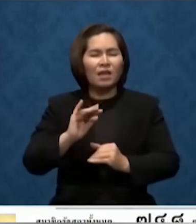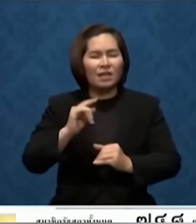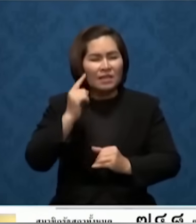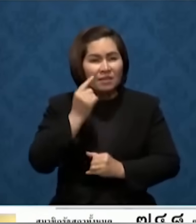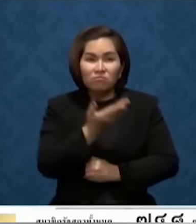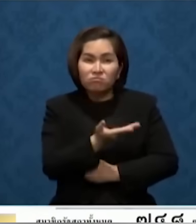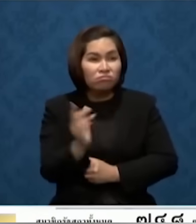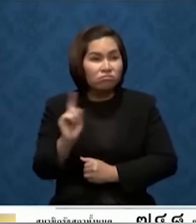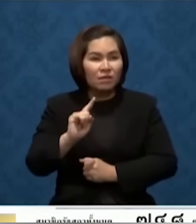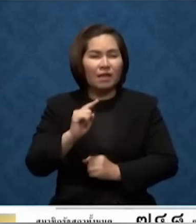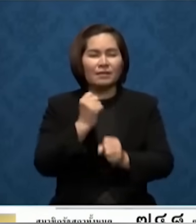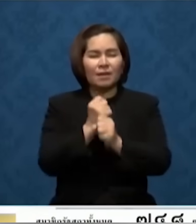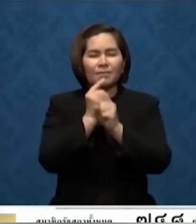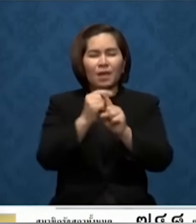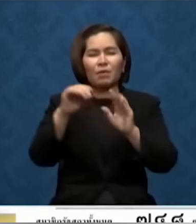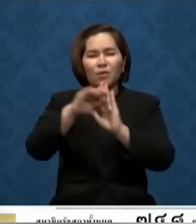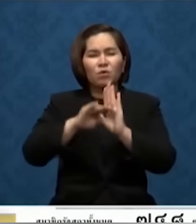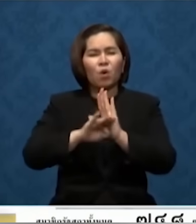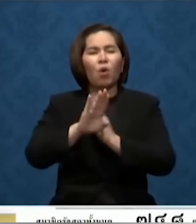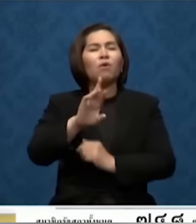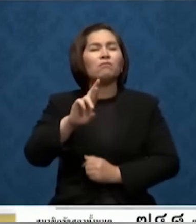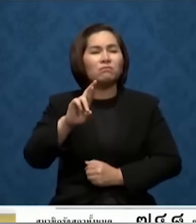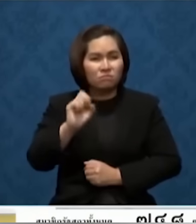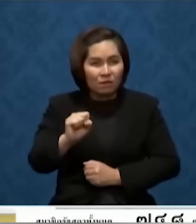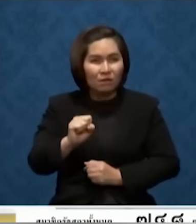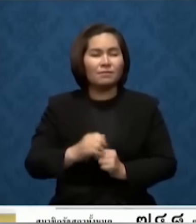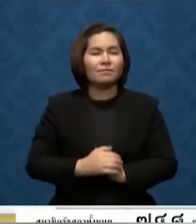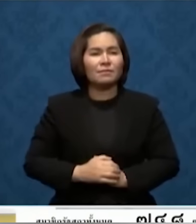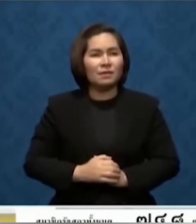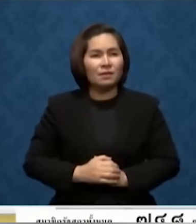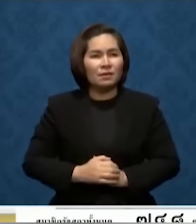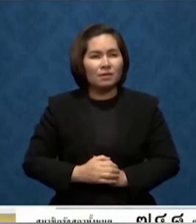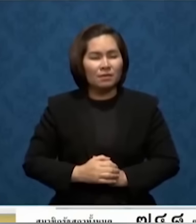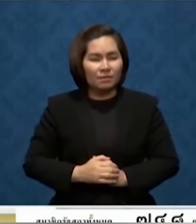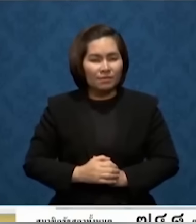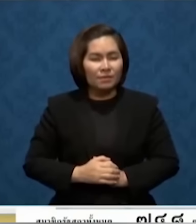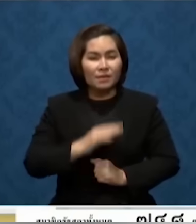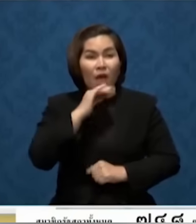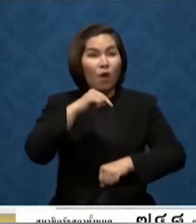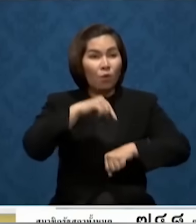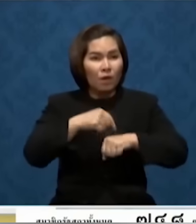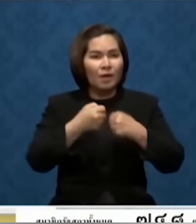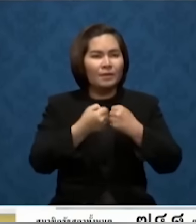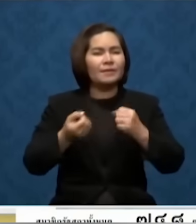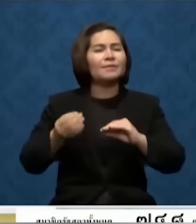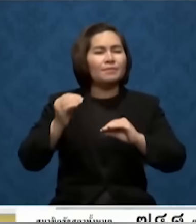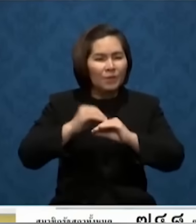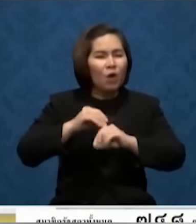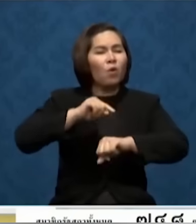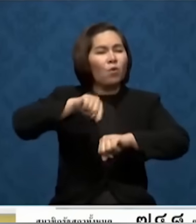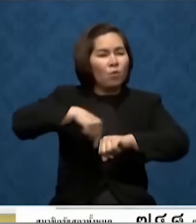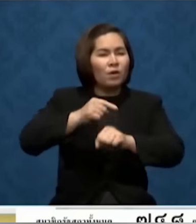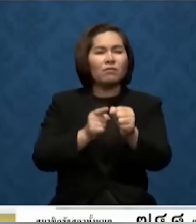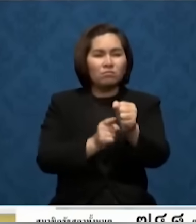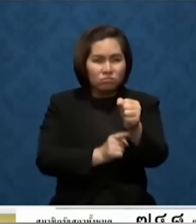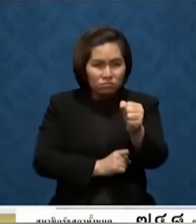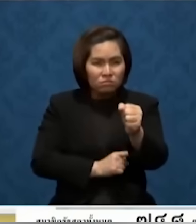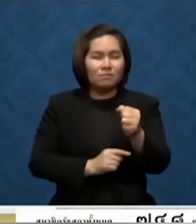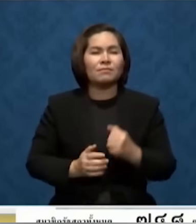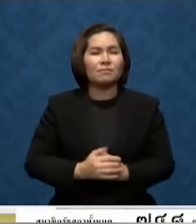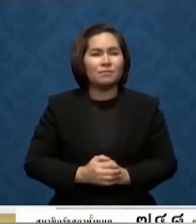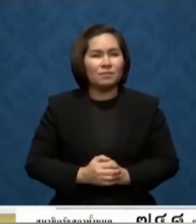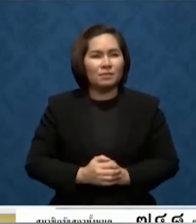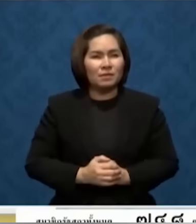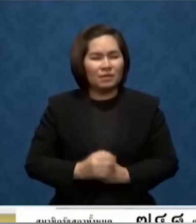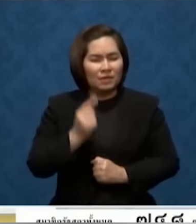ดเห็นกระบวนการทางรัฐสภาและถ้าหากที่มันต้องทอดระยะออกไปใช้เวลามากขึ้น ท่านประธานครับ รับความคิ